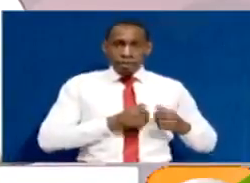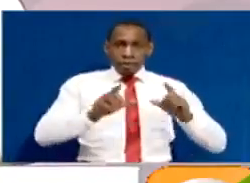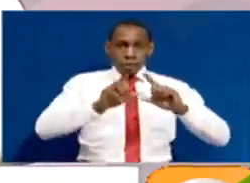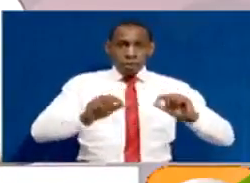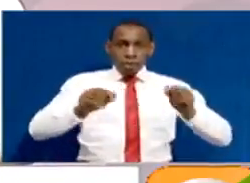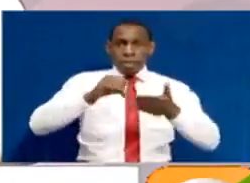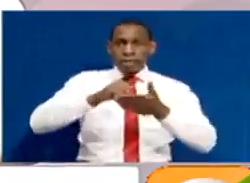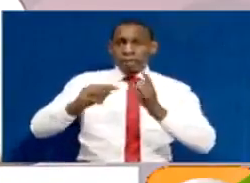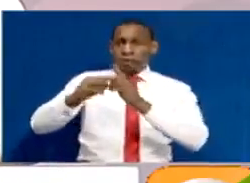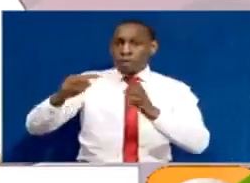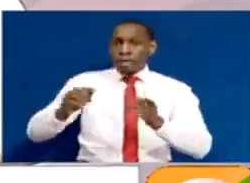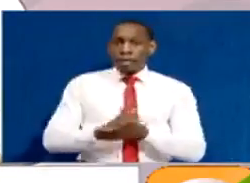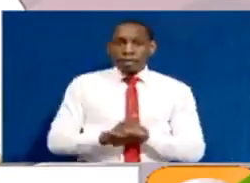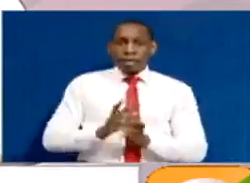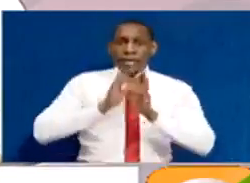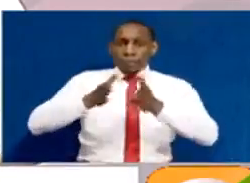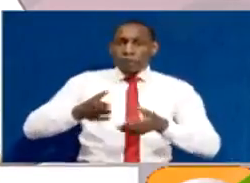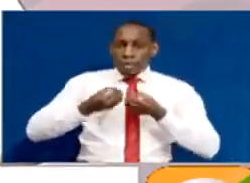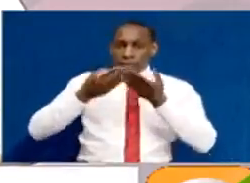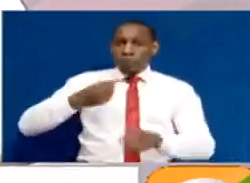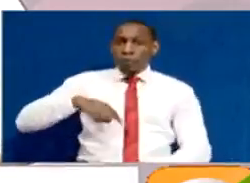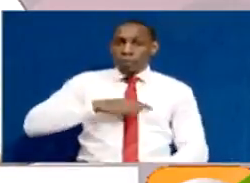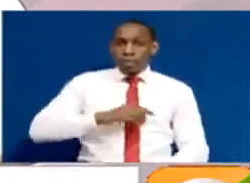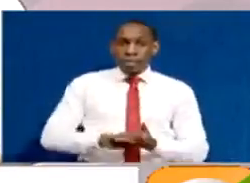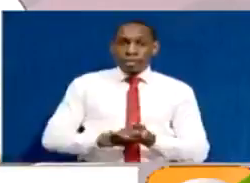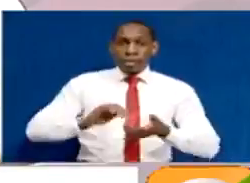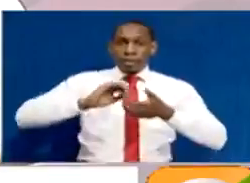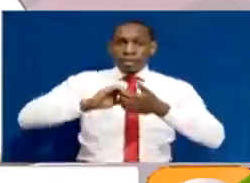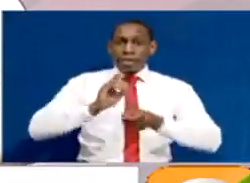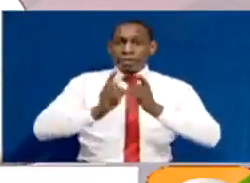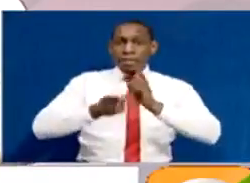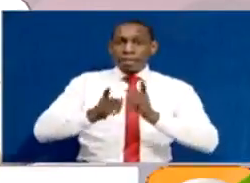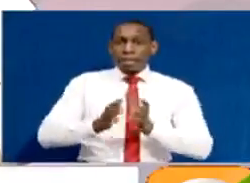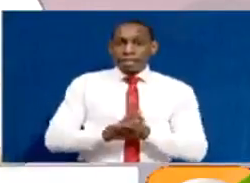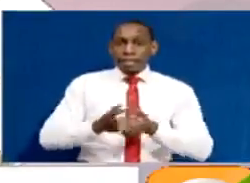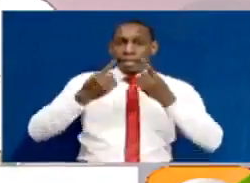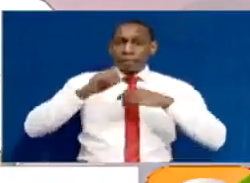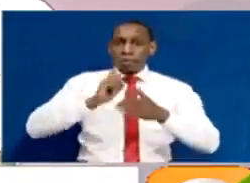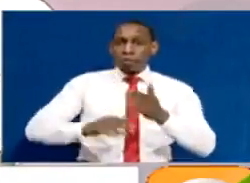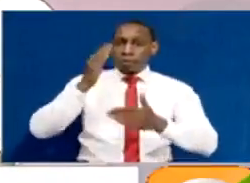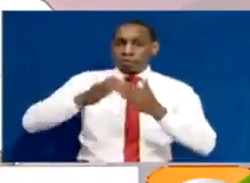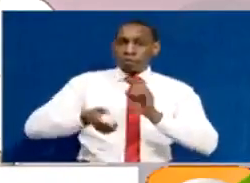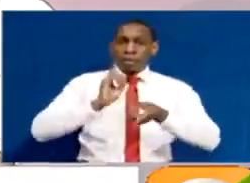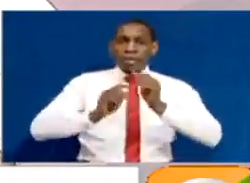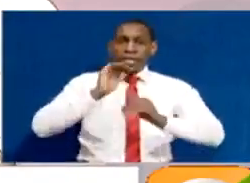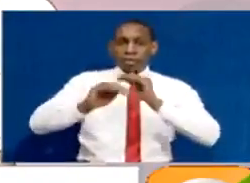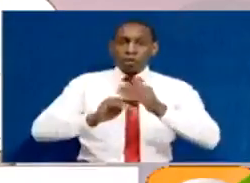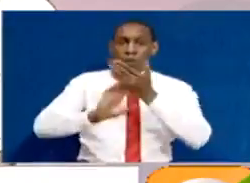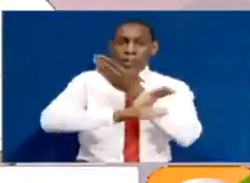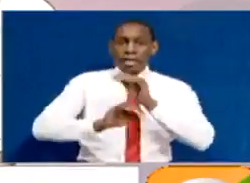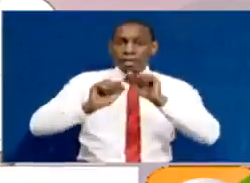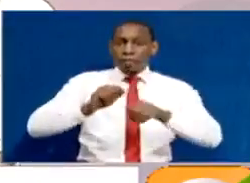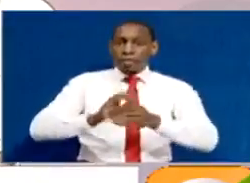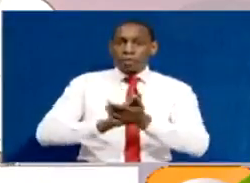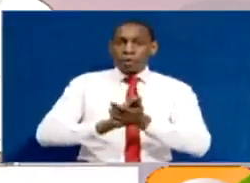aliyedaiwa kuhusika na mauaji yake. Na kama anavyoarifu sasa John Wanyama, shirikisho la riadha nchini limetangaza kuahirishwa kwa michezo yote nchini